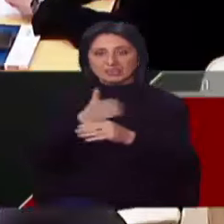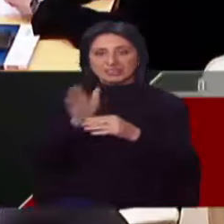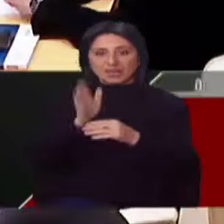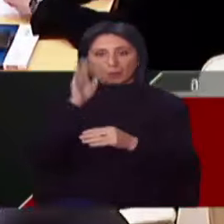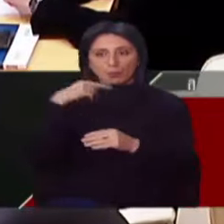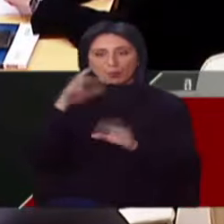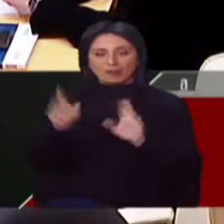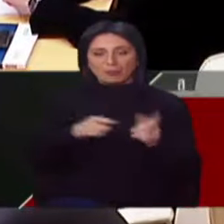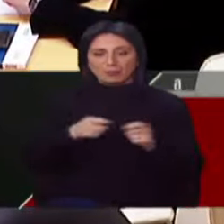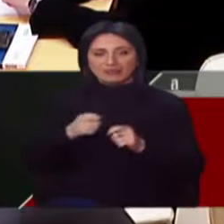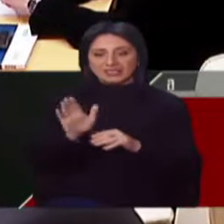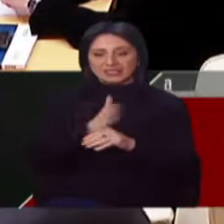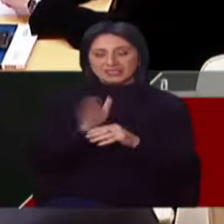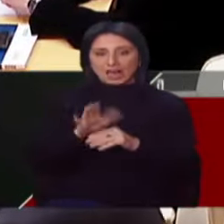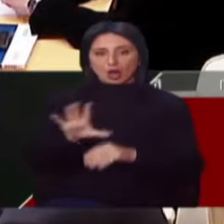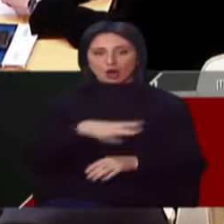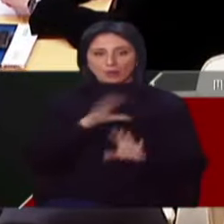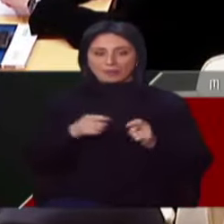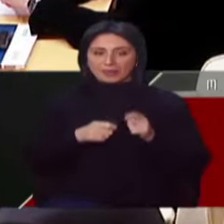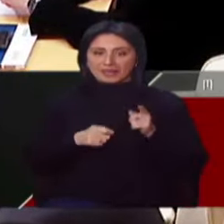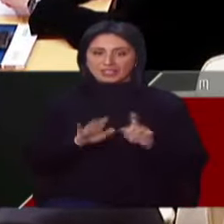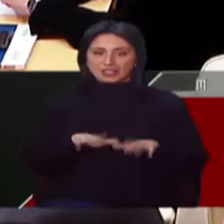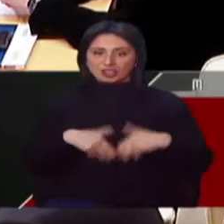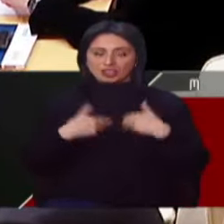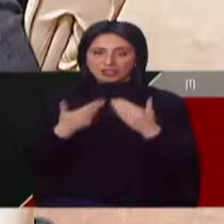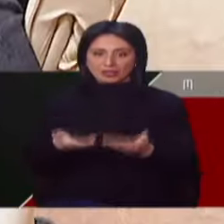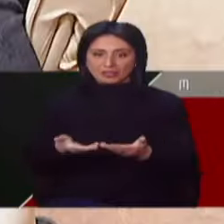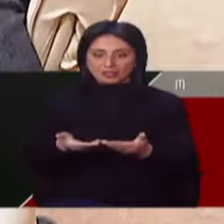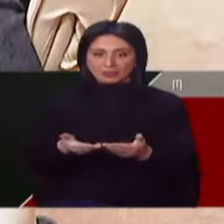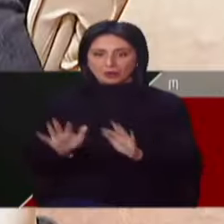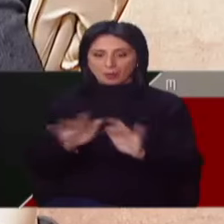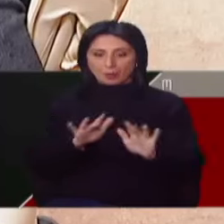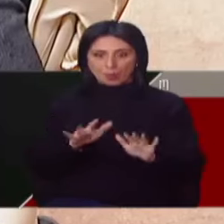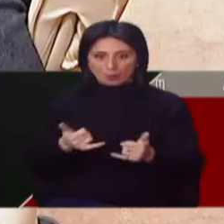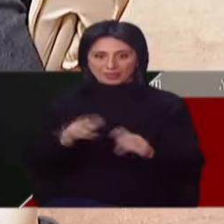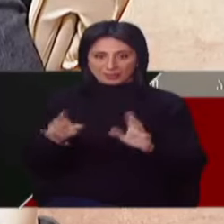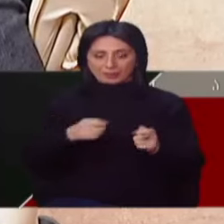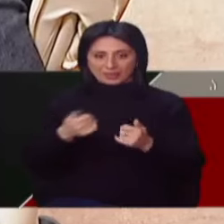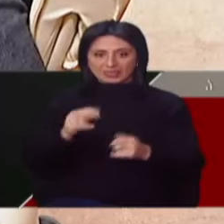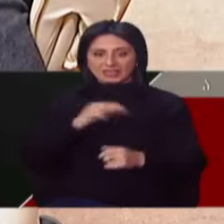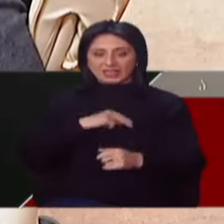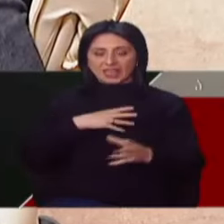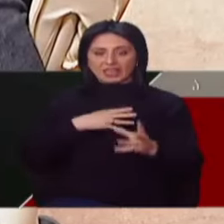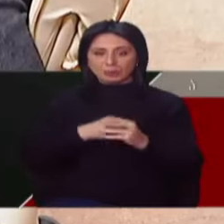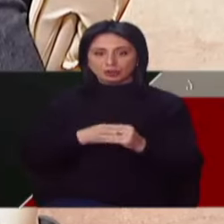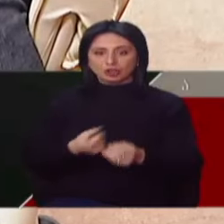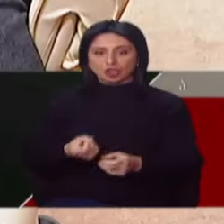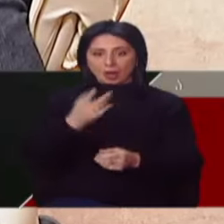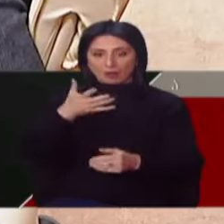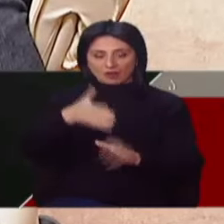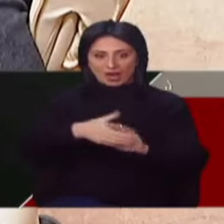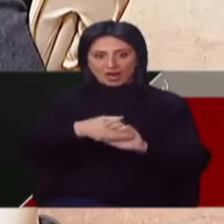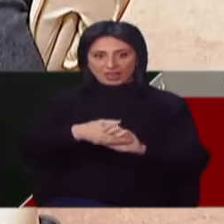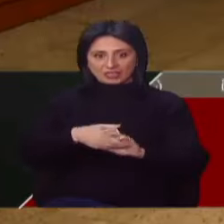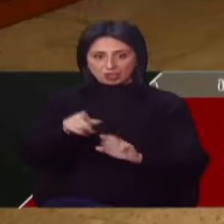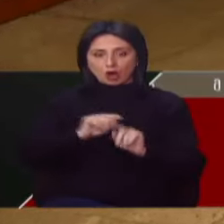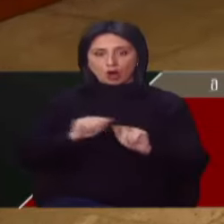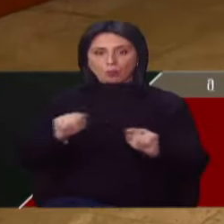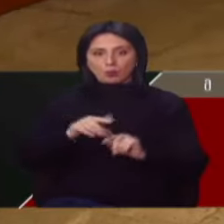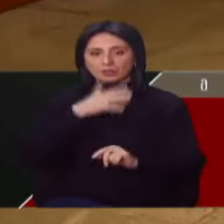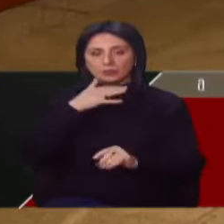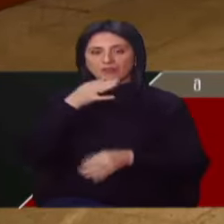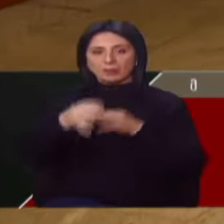მომავალ პრეზიდენტზე და ცალკე ყოფილი პრეზიდენტის შეთავაზებაზე, მოქმედი პრეზიდენტის თანამშრომლობისთვის გამოწვეულ ხელს ოპოზიციურ ველზე